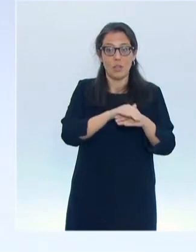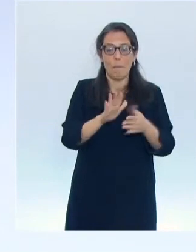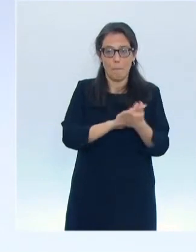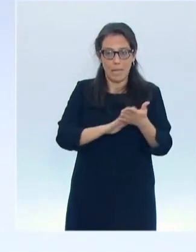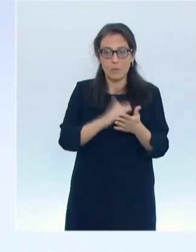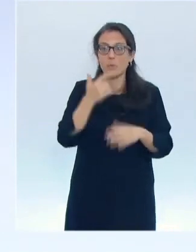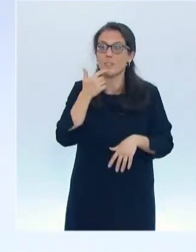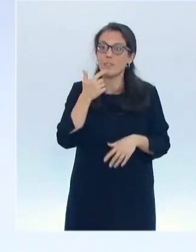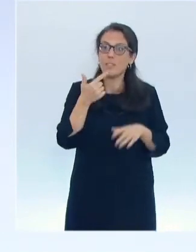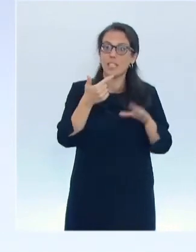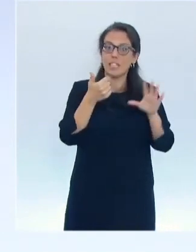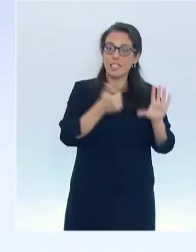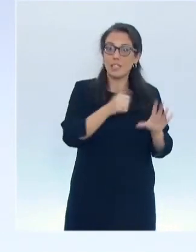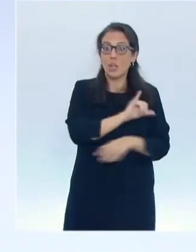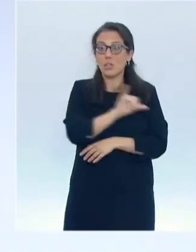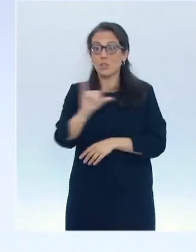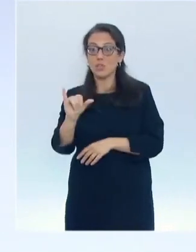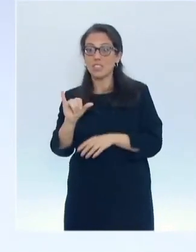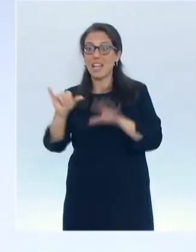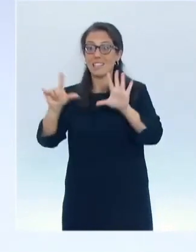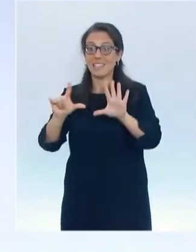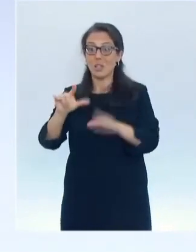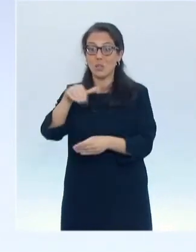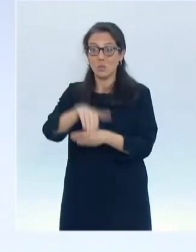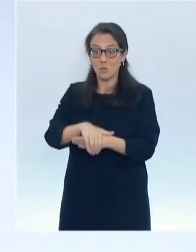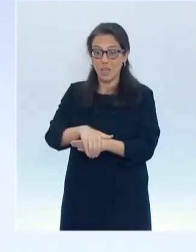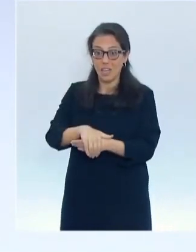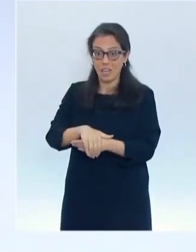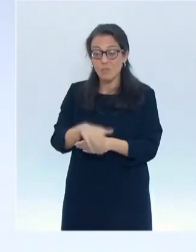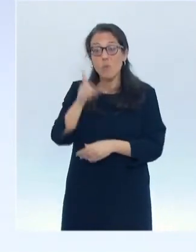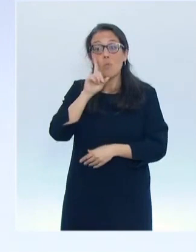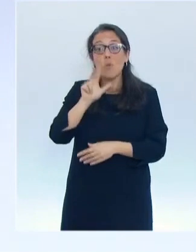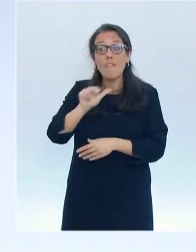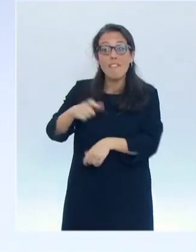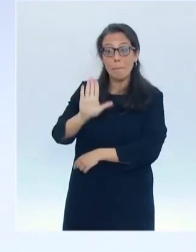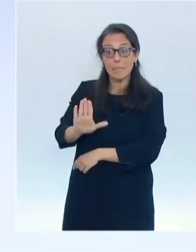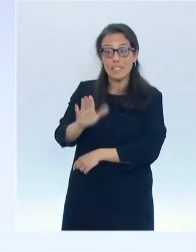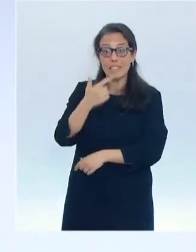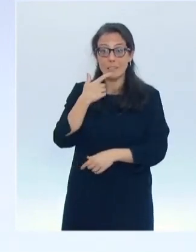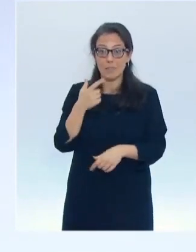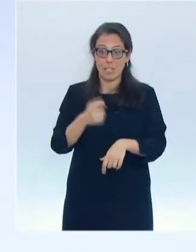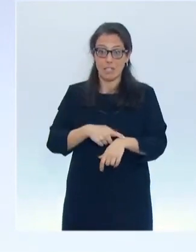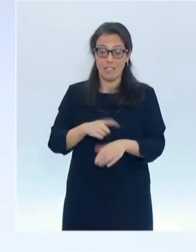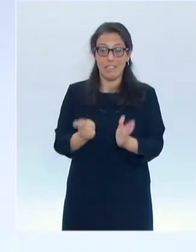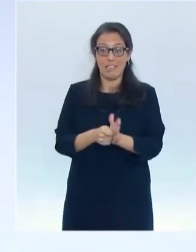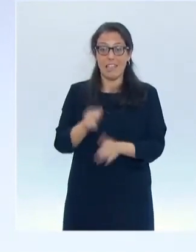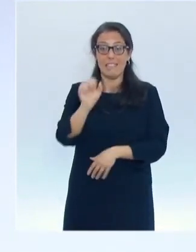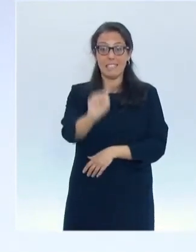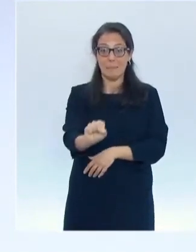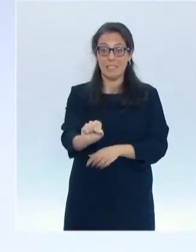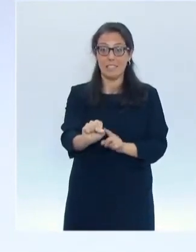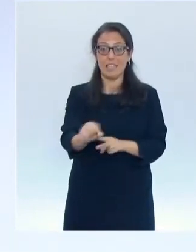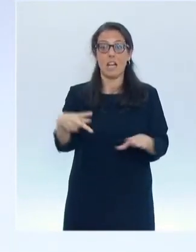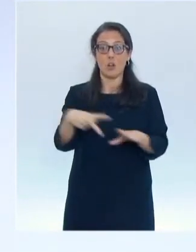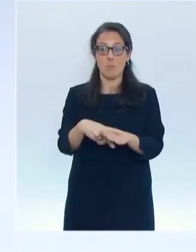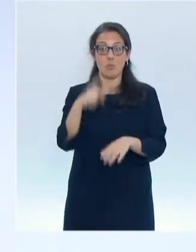tout un des couettes des draps même des vieilles chaussures de rando 1 on en fera des oreillers c'est mieux que rien alors oui je vais